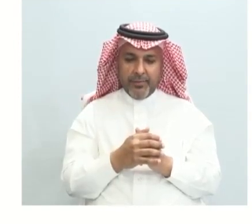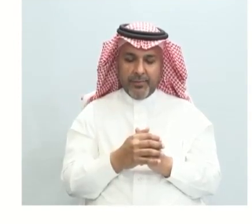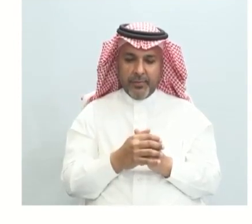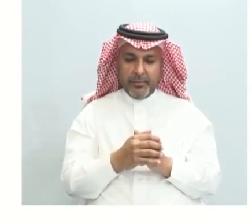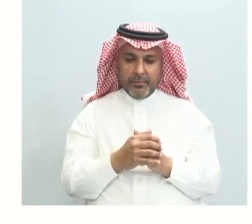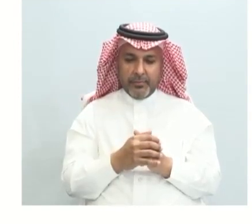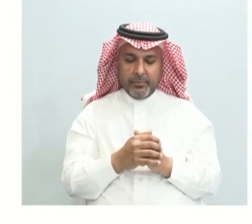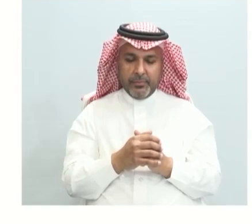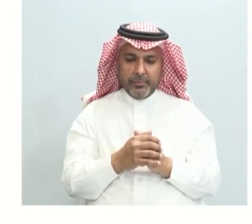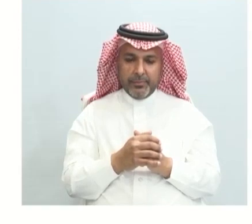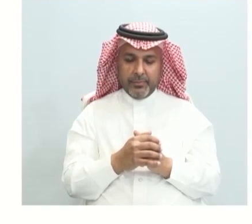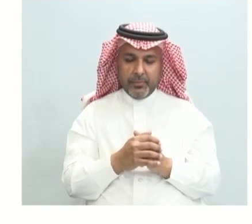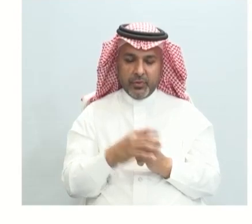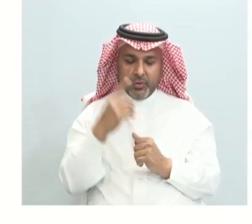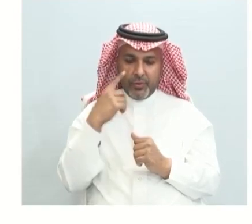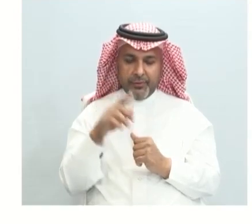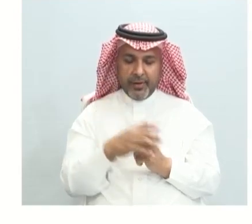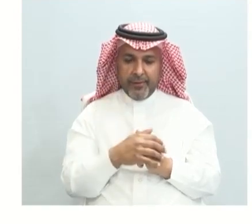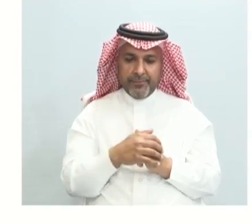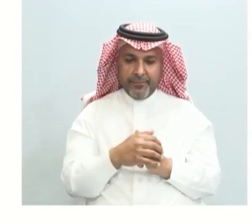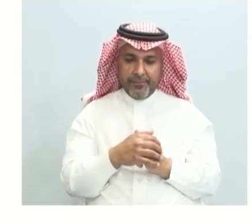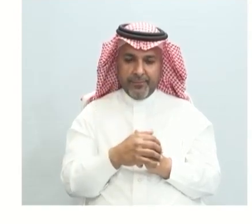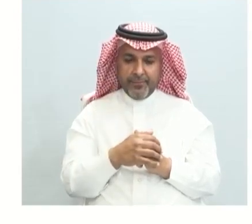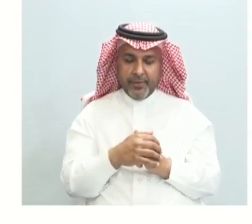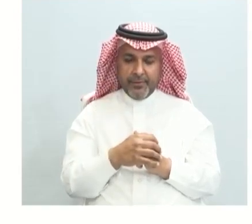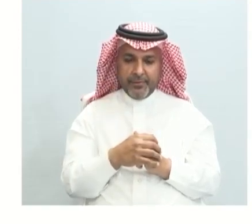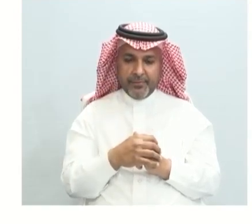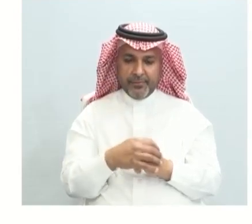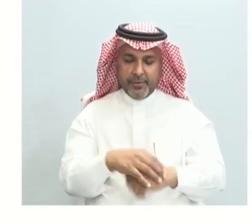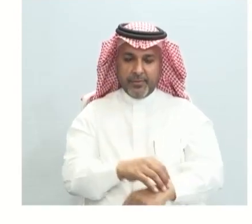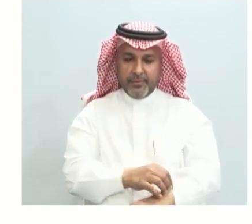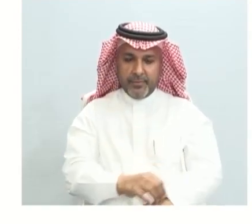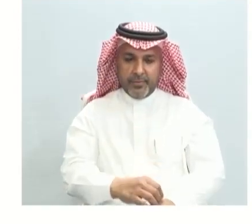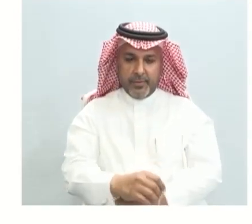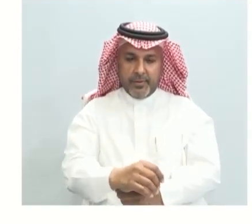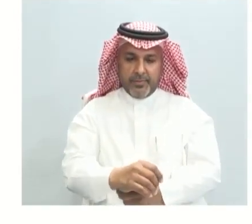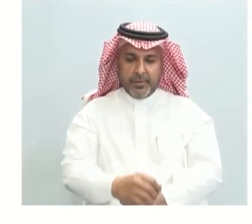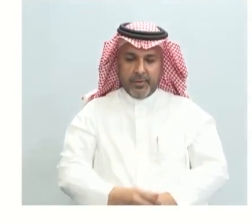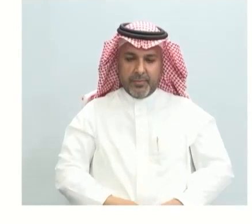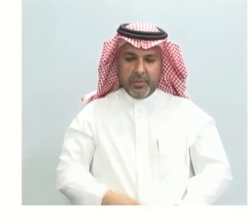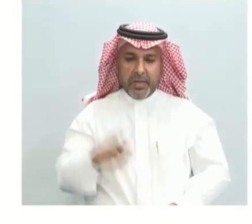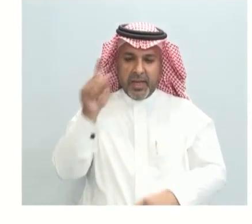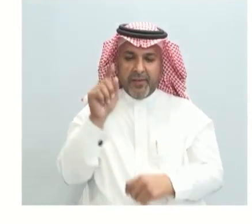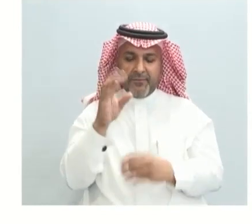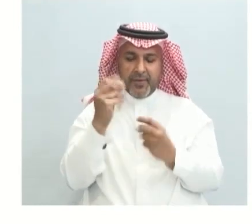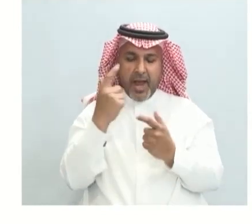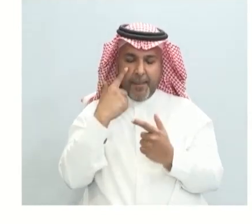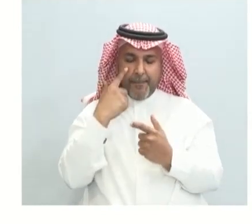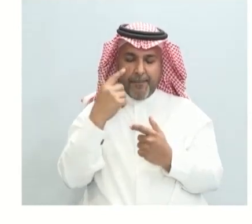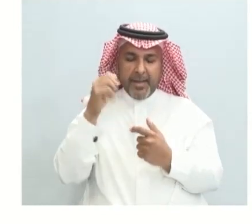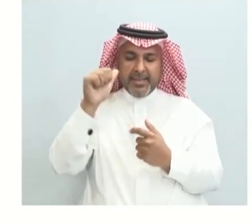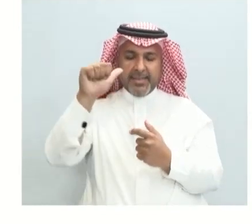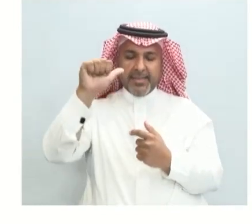وبعدين الزاويه الكبيره خلينا نشوف الزوايا لا نستعجل في تحديد الزاويه الاولى اللي ببدا فيها الان بقول يلا بقول